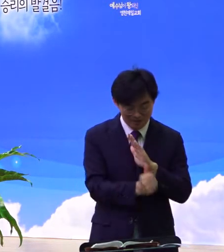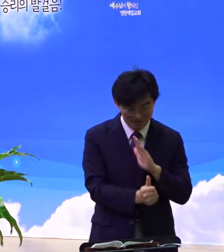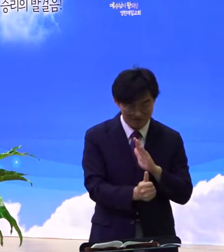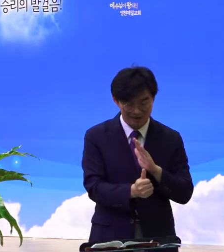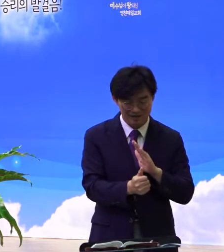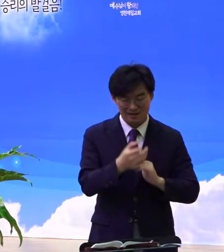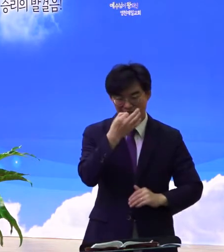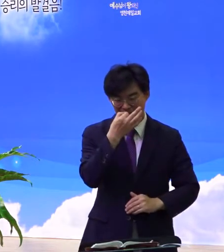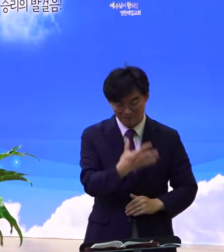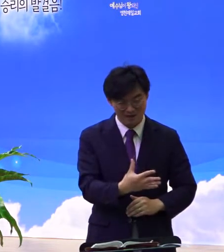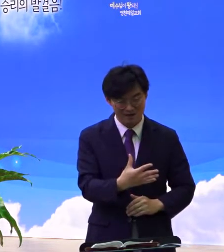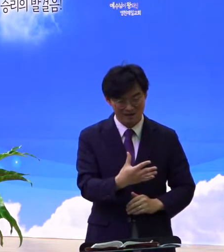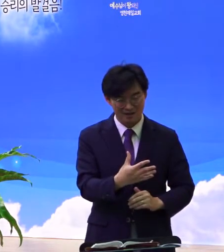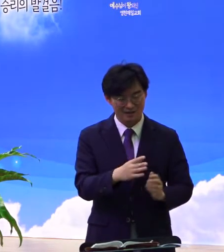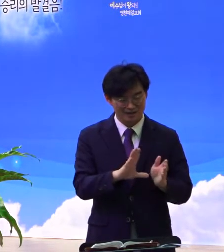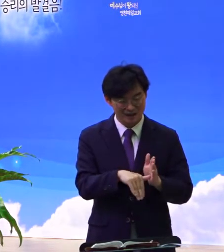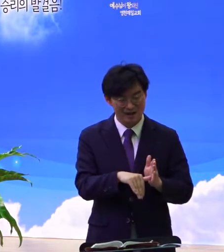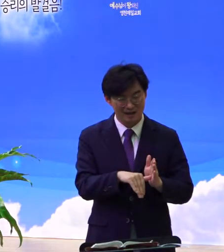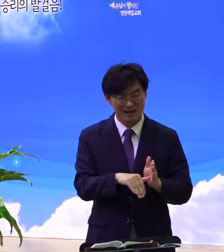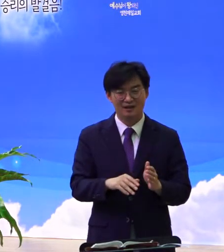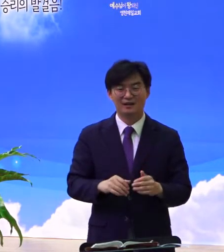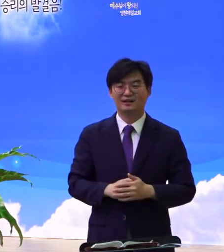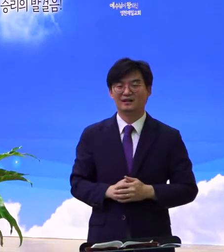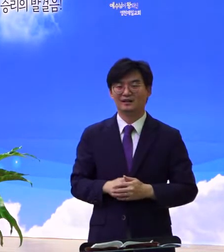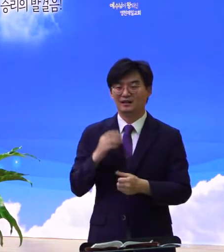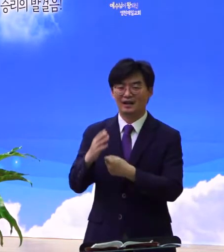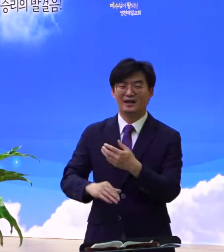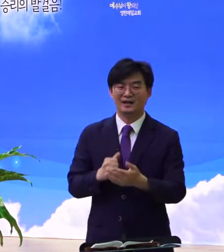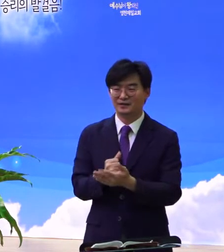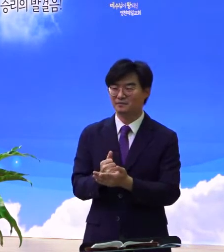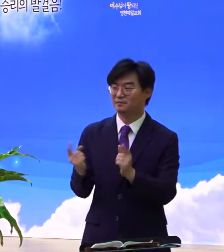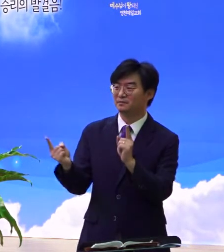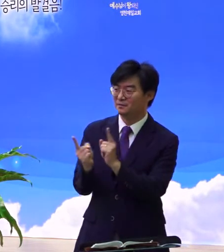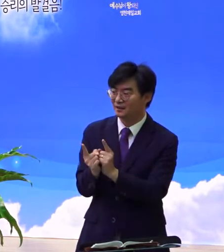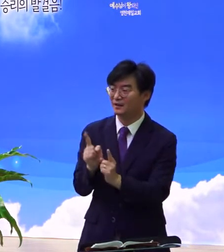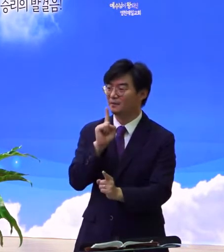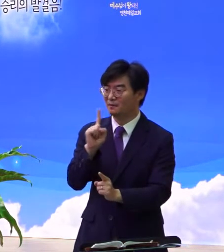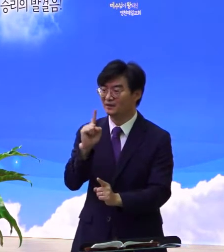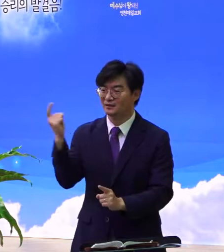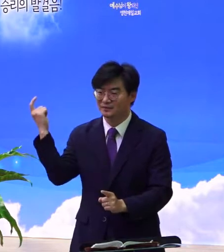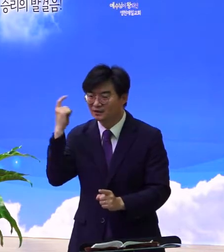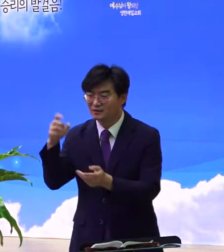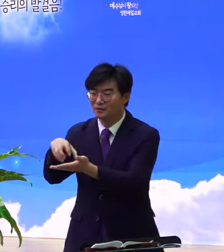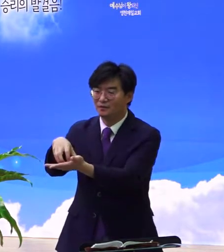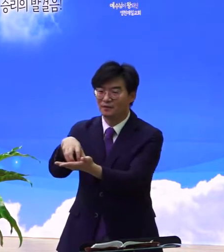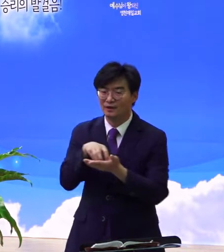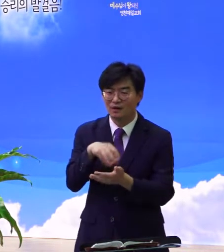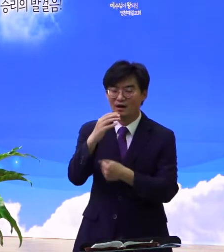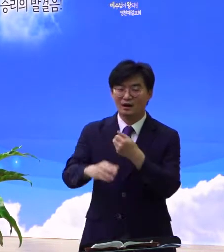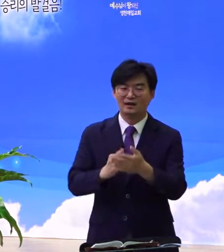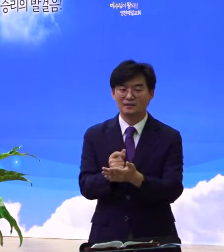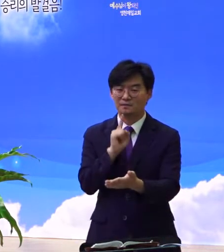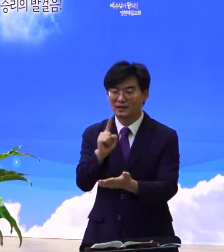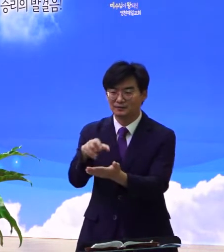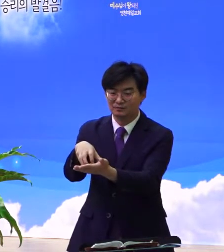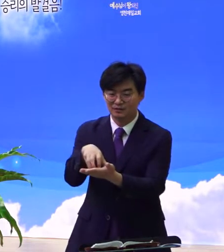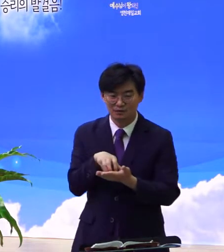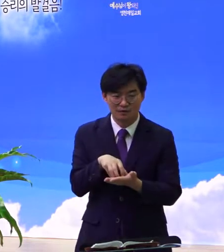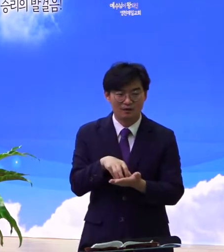낭망한 사람도 하나님께 나와서 하나님 말씀을 들으면 그 영혼이 살아나고 하나님이